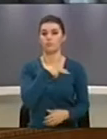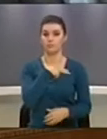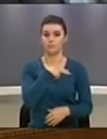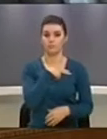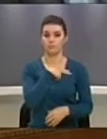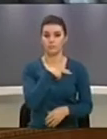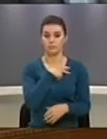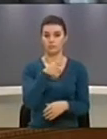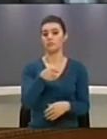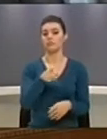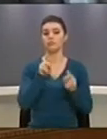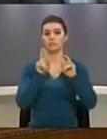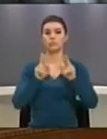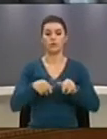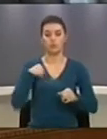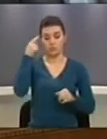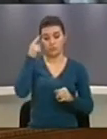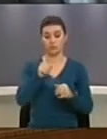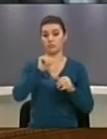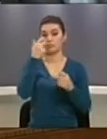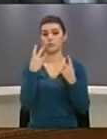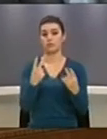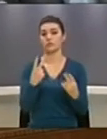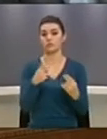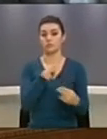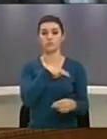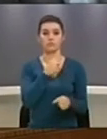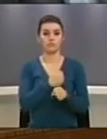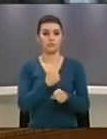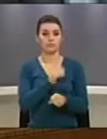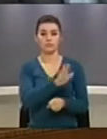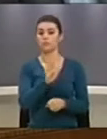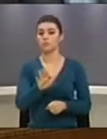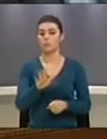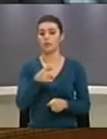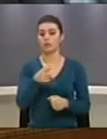kjo është mënyra e vetme që do ta revitalizonte trepshën dhe do t'ia kthente trepshës